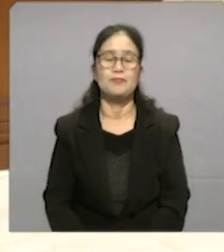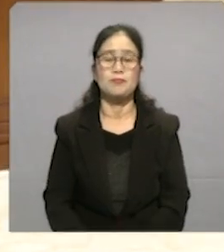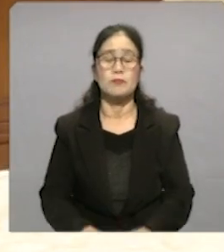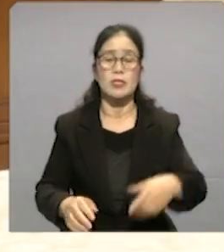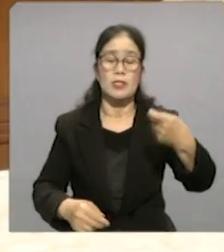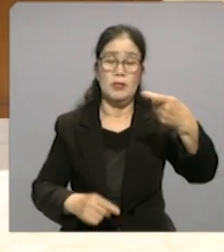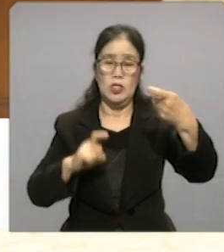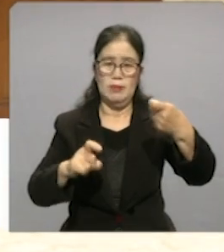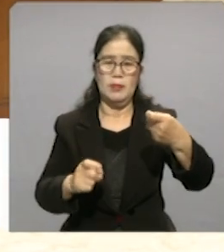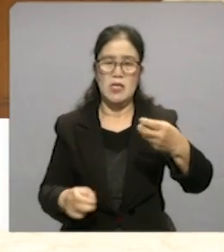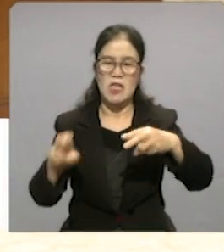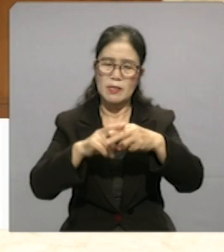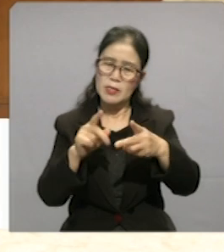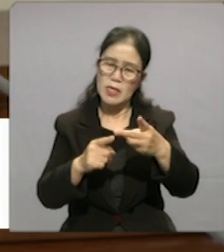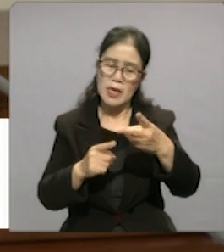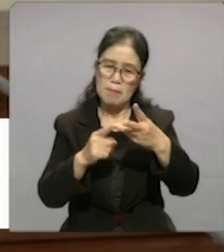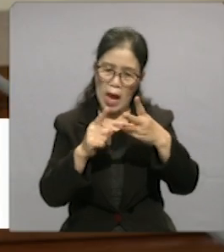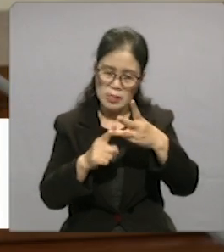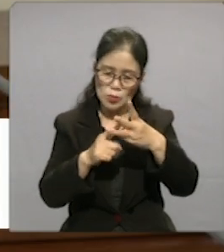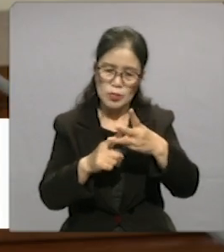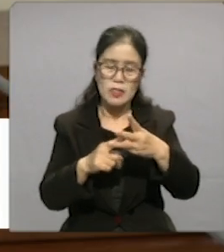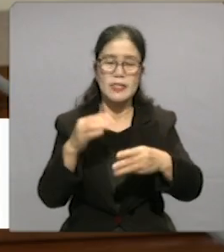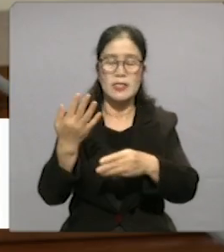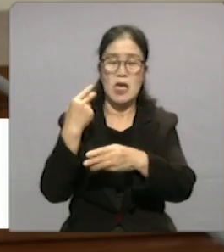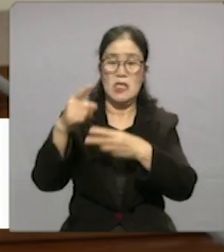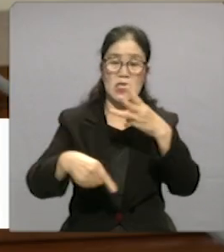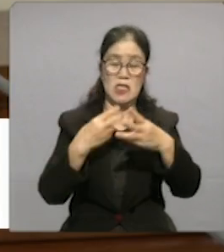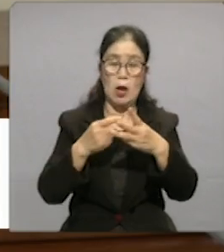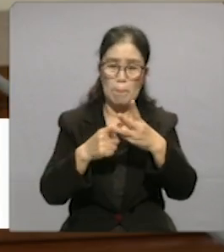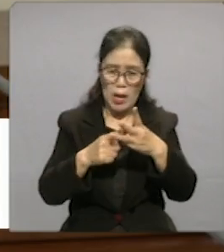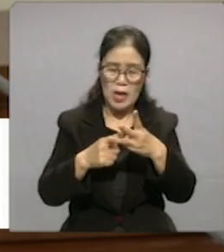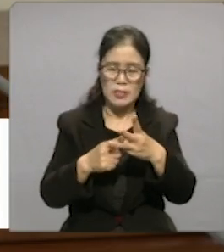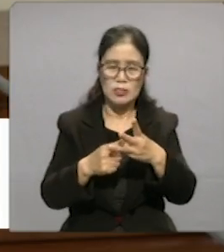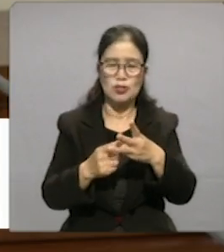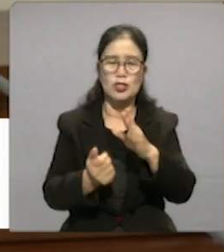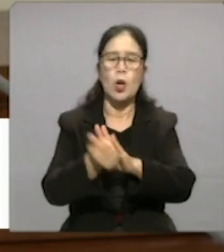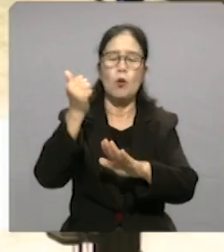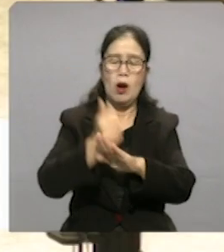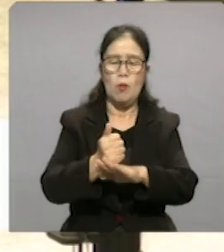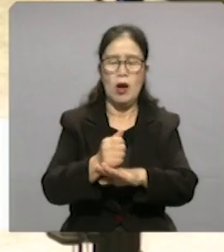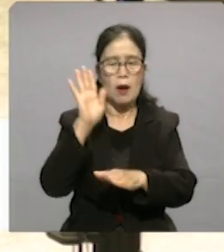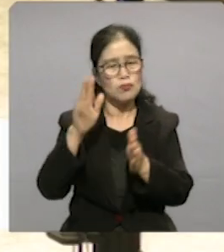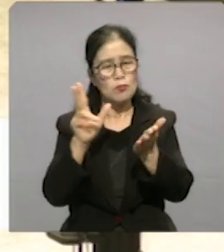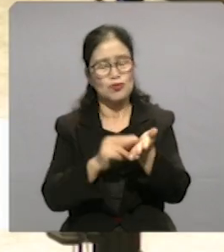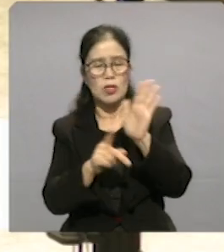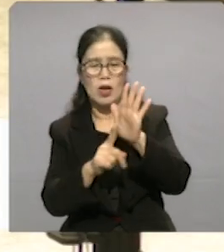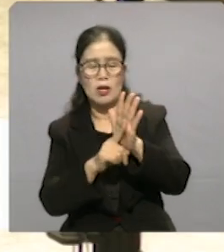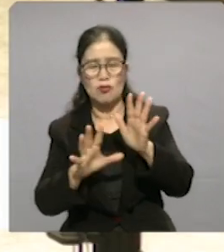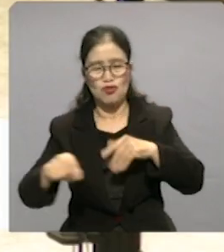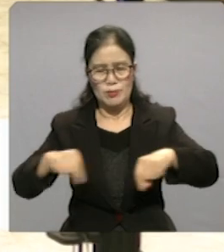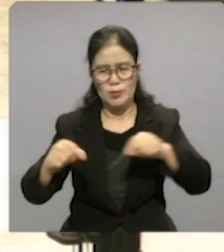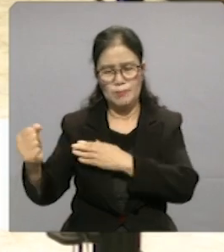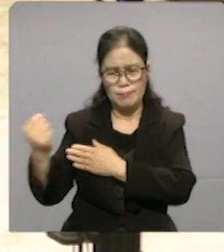오는 10일 임기 반환점을 앞두고 지난 2년 반 국정 성과와 앞으로 과제를 알려 국정 동력에 속도를 내기 위한